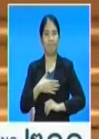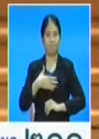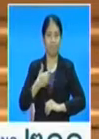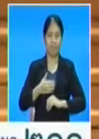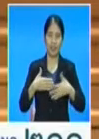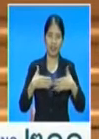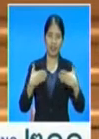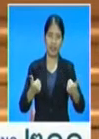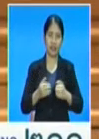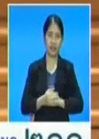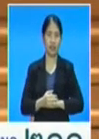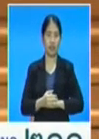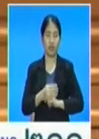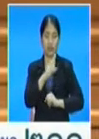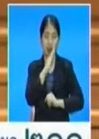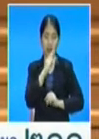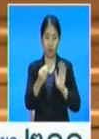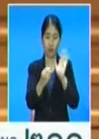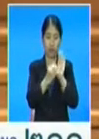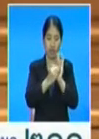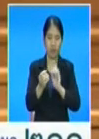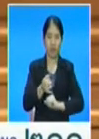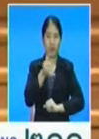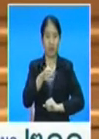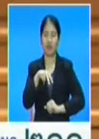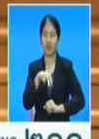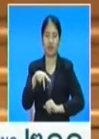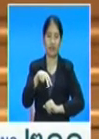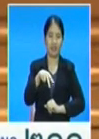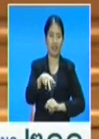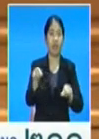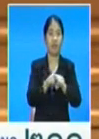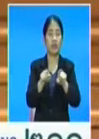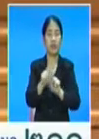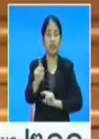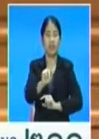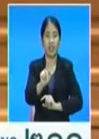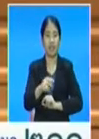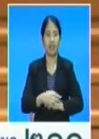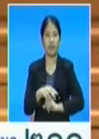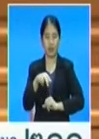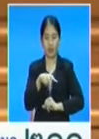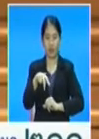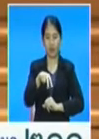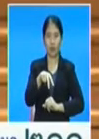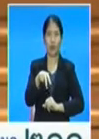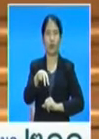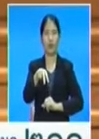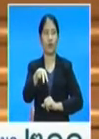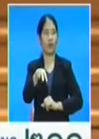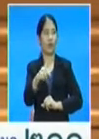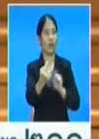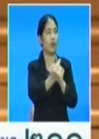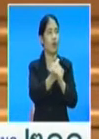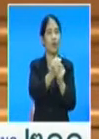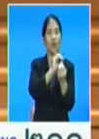หมือนเดินอยู่ในสวนดอกไม้เดินอยู่ในสวนสาธารณะยังไงงั้นเลยครับความภูมิใจเหล่านี้ก็จะ